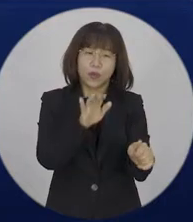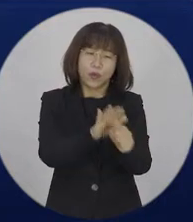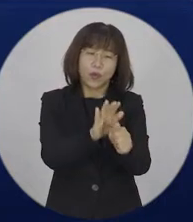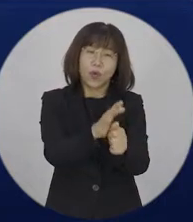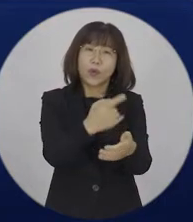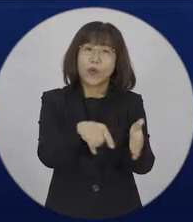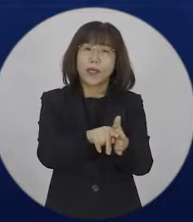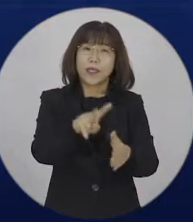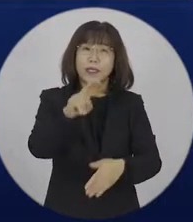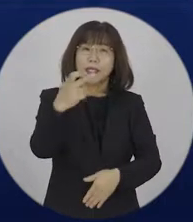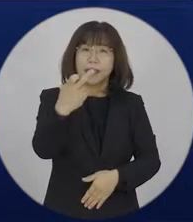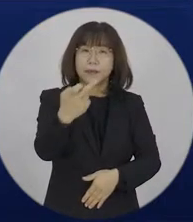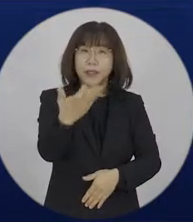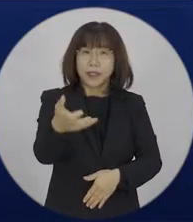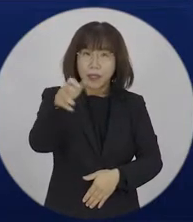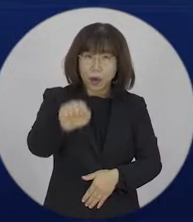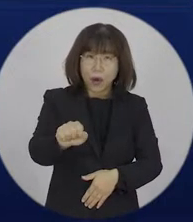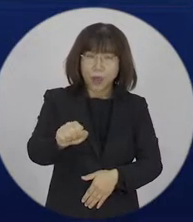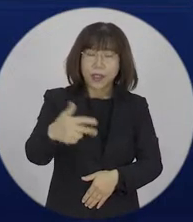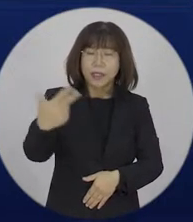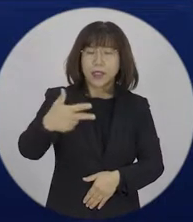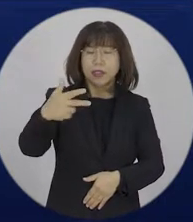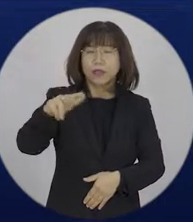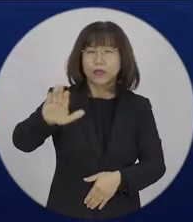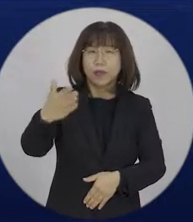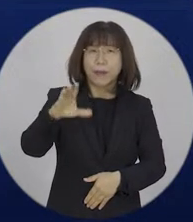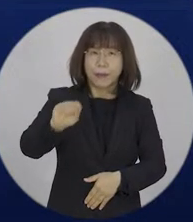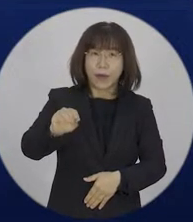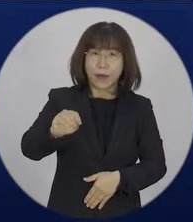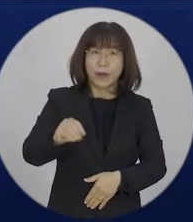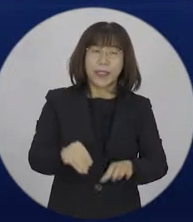증대를 위해 17억 7,900만 원 규모의